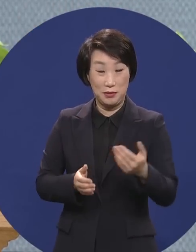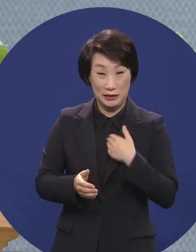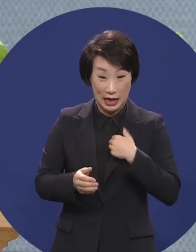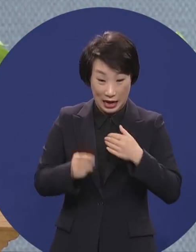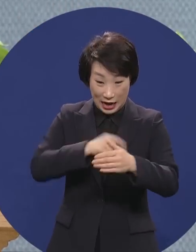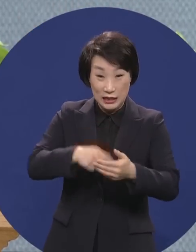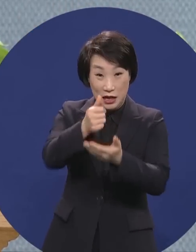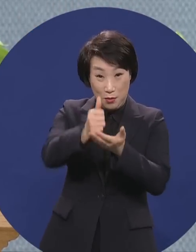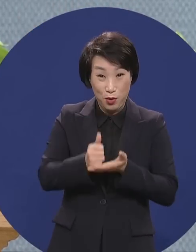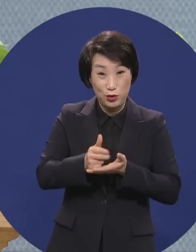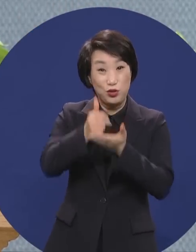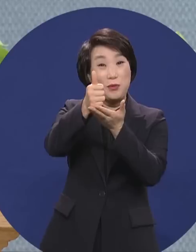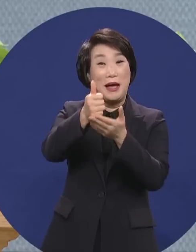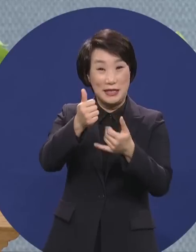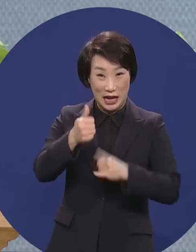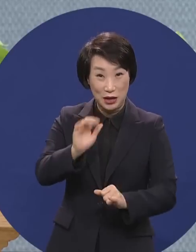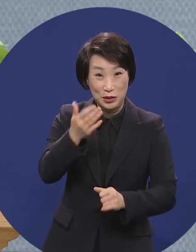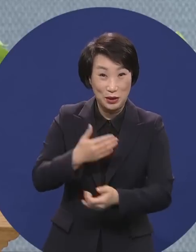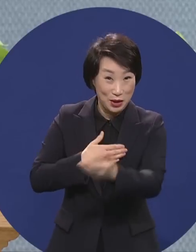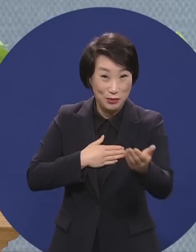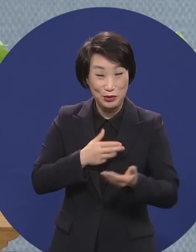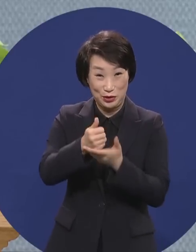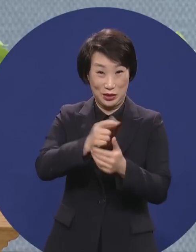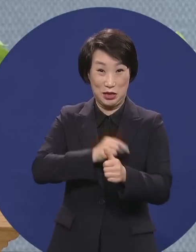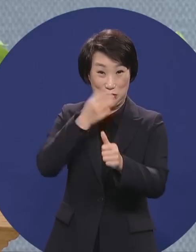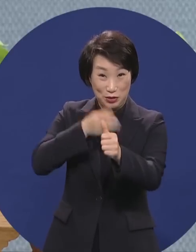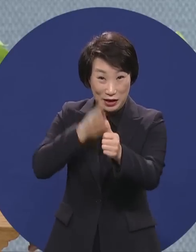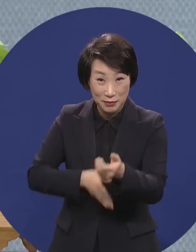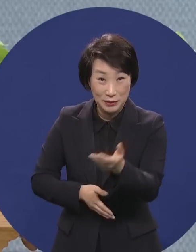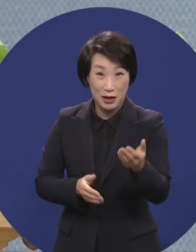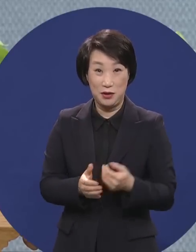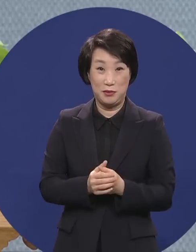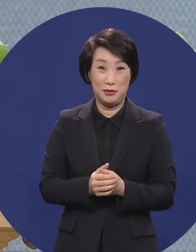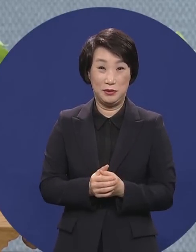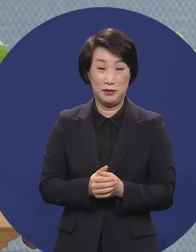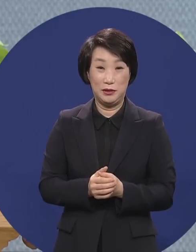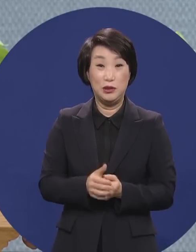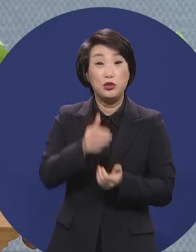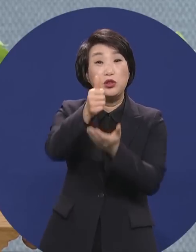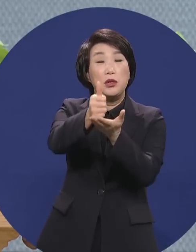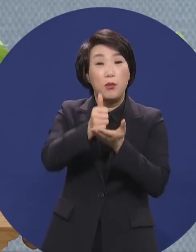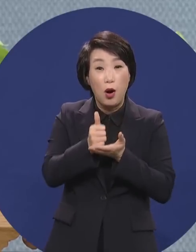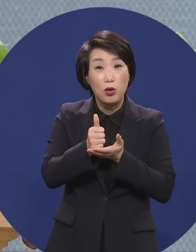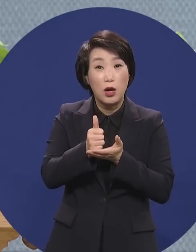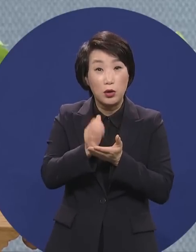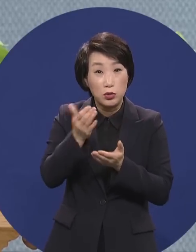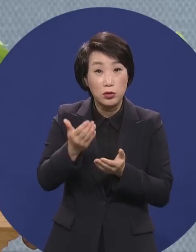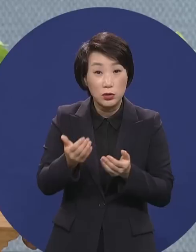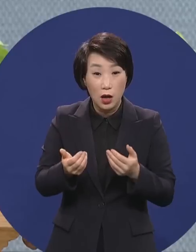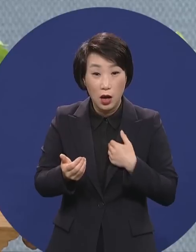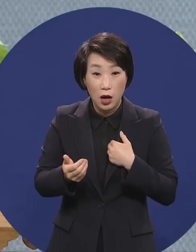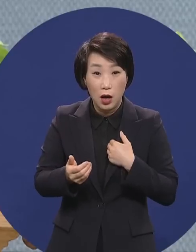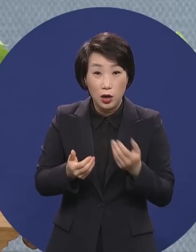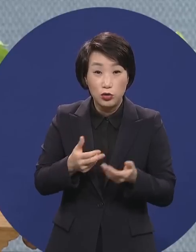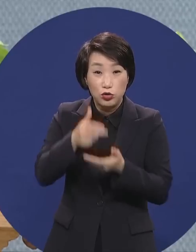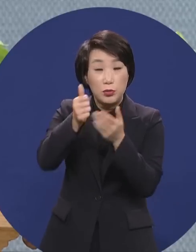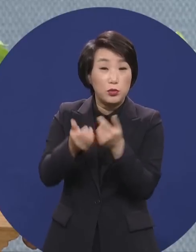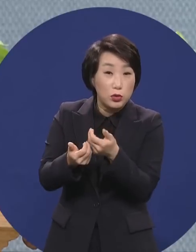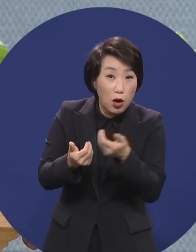안에 모신 주님의 자녀 되기를 주님의 이름으로 축원합니다. 주님 떠났다는 사실은